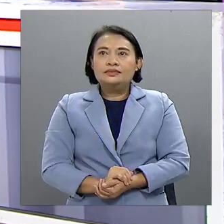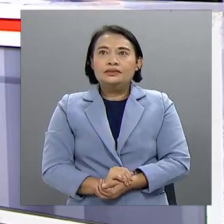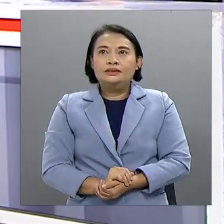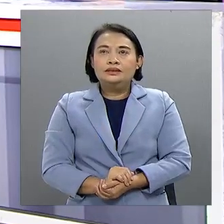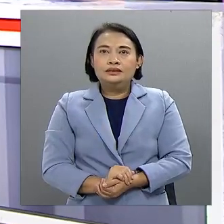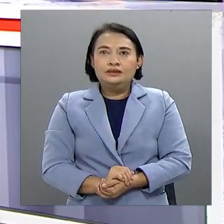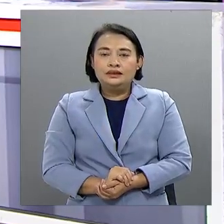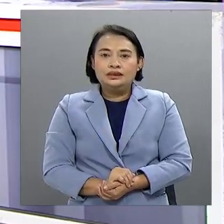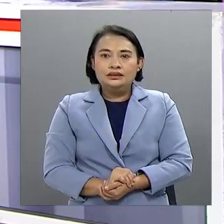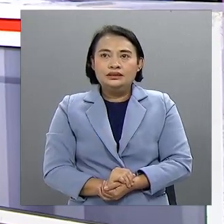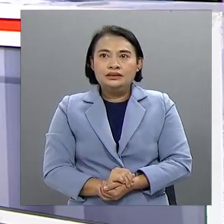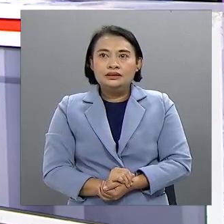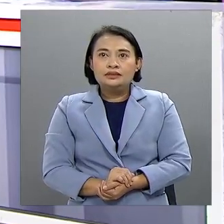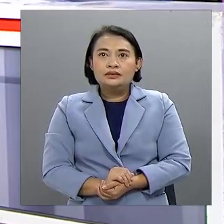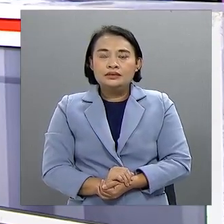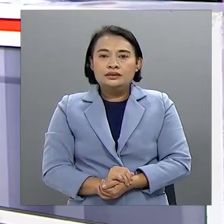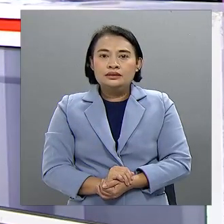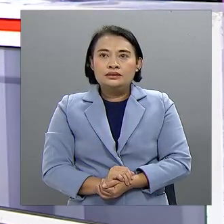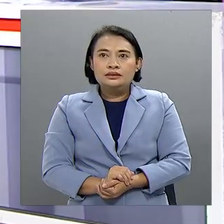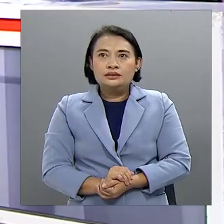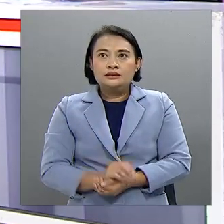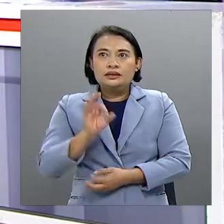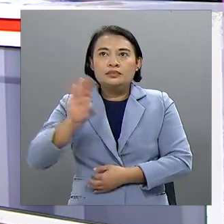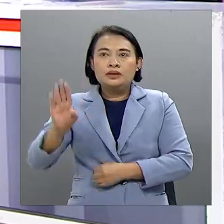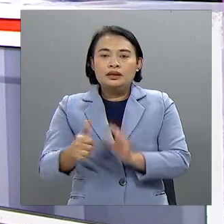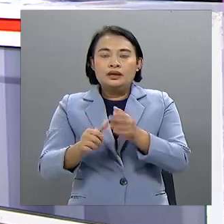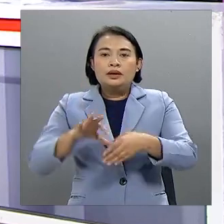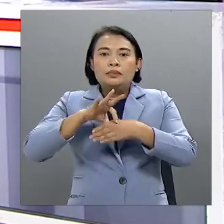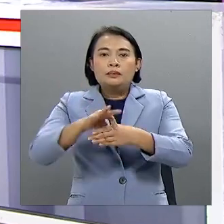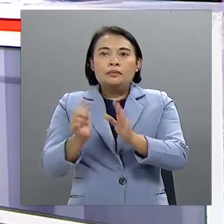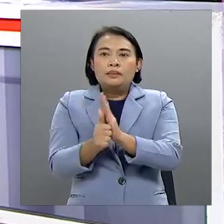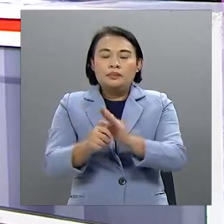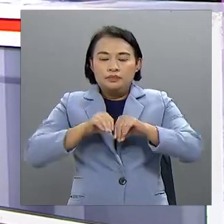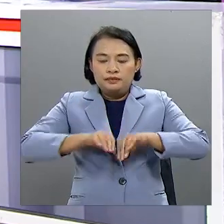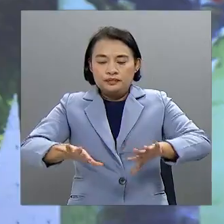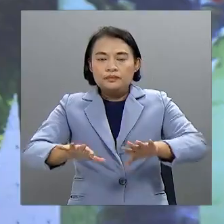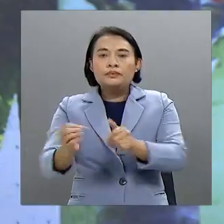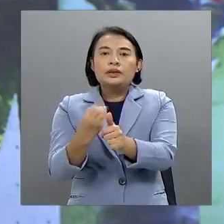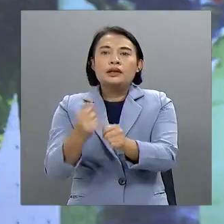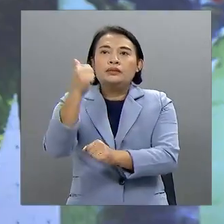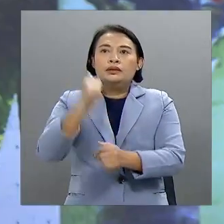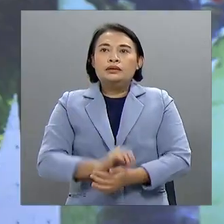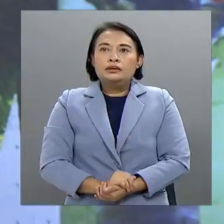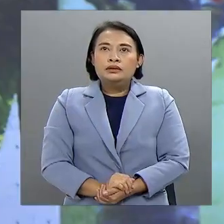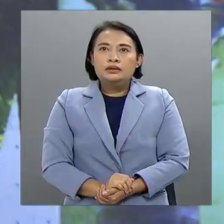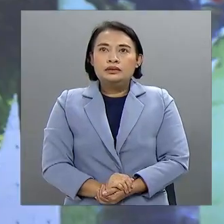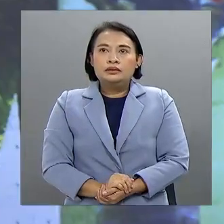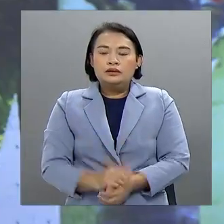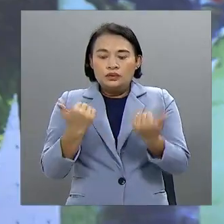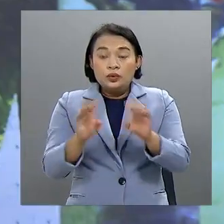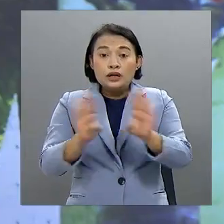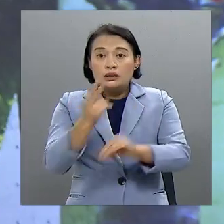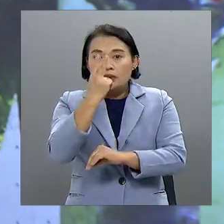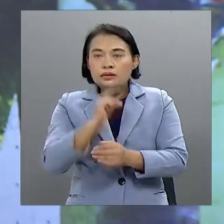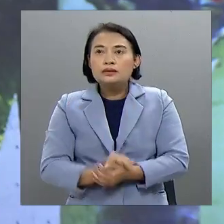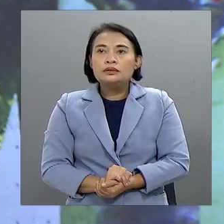ใครติดตามผ่านทาง Facebook Live อย่าลืมกดไลค์กดแชร์แสดงความเห็นกันเข้ามาได้เลยครับ วันนี้เปิดมาเหลือเชื่อมากค่ะคุณผู้ชมเราว่ากันด้วยของ